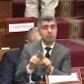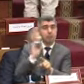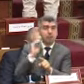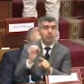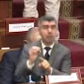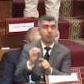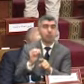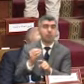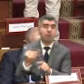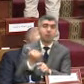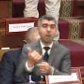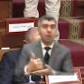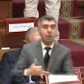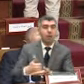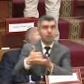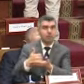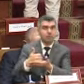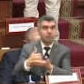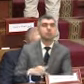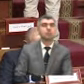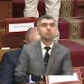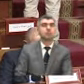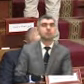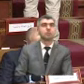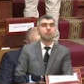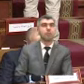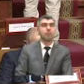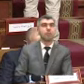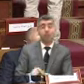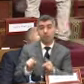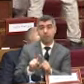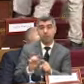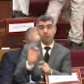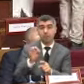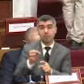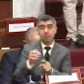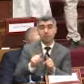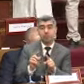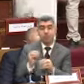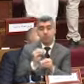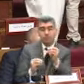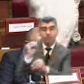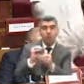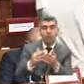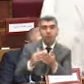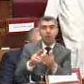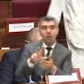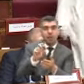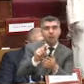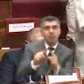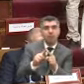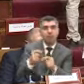الاقتصاد ديالنا، وهذه الفئة كذلك هي لو مايون فابل ولكن هي الأكثر تواجدا في